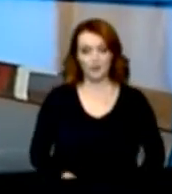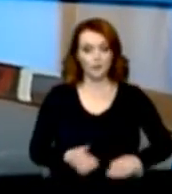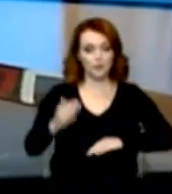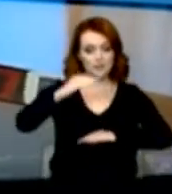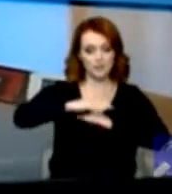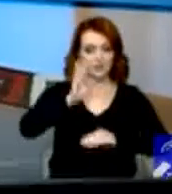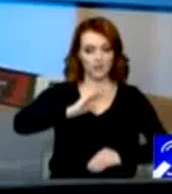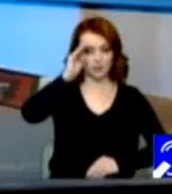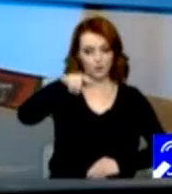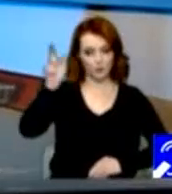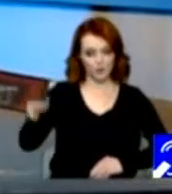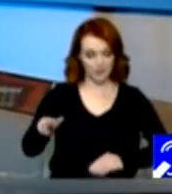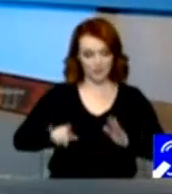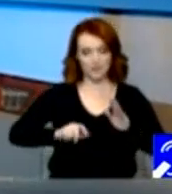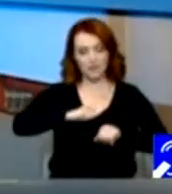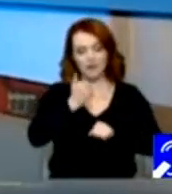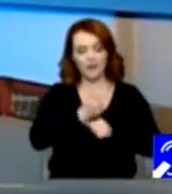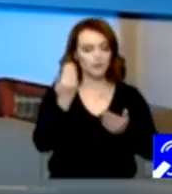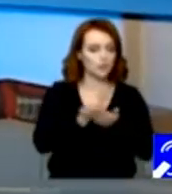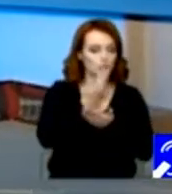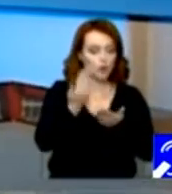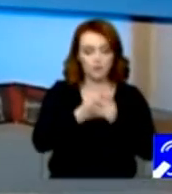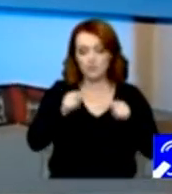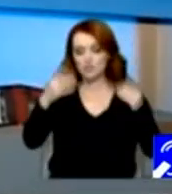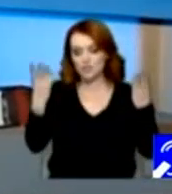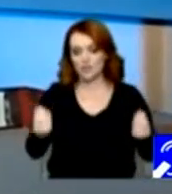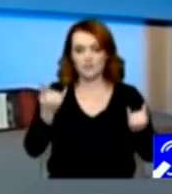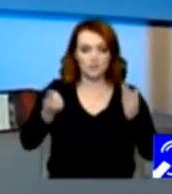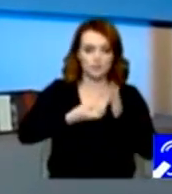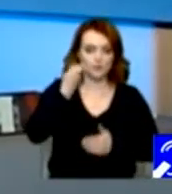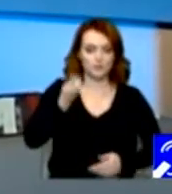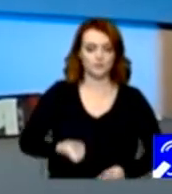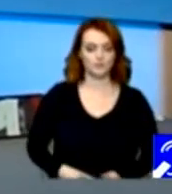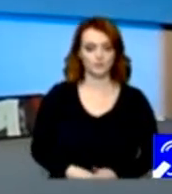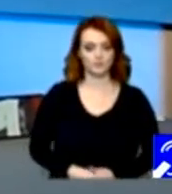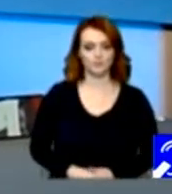de la televiziune cele mai importante subiecte ale ediției